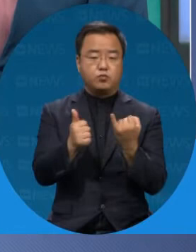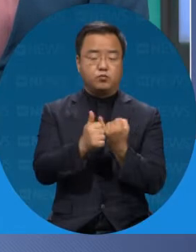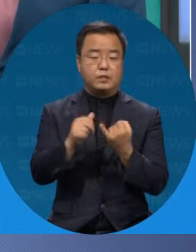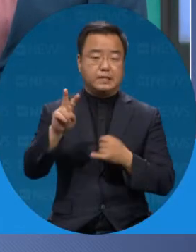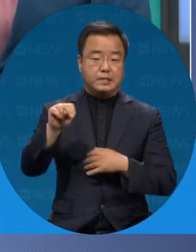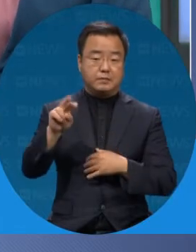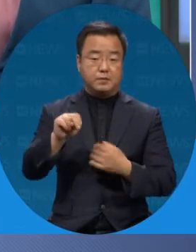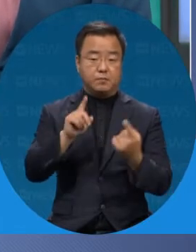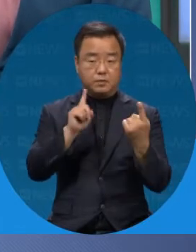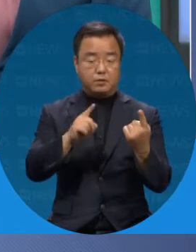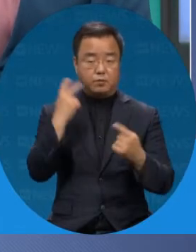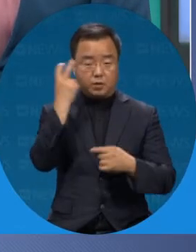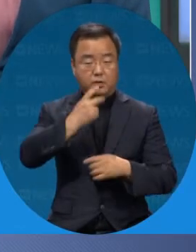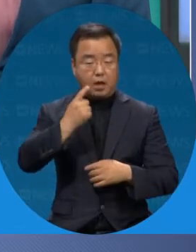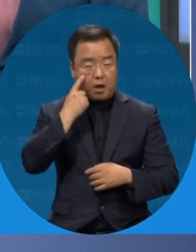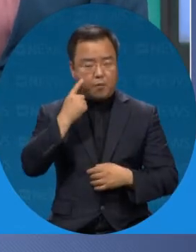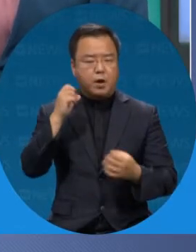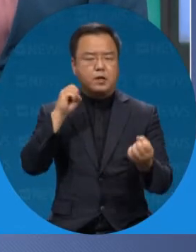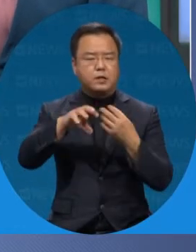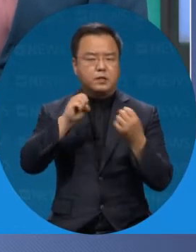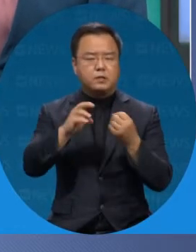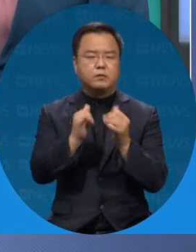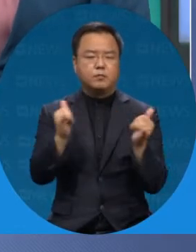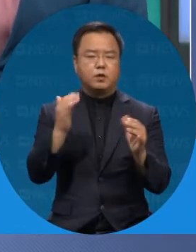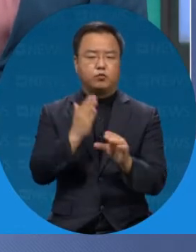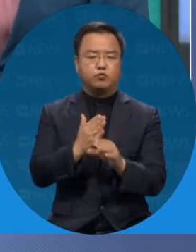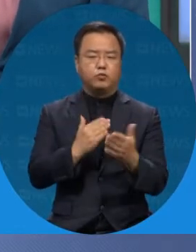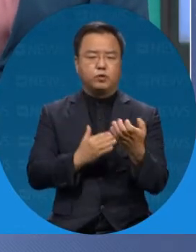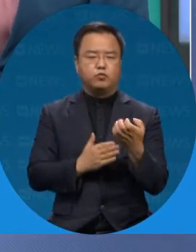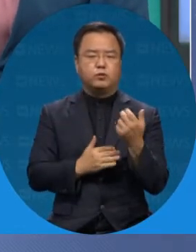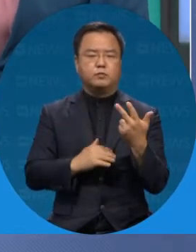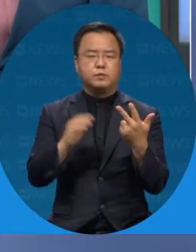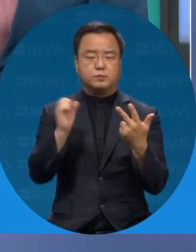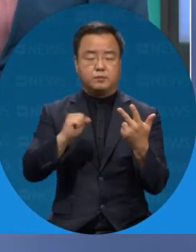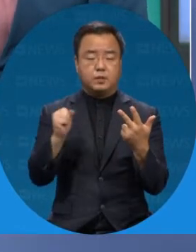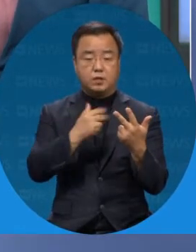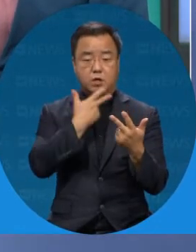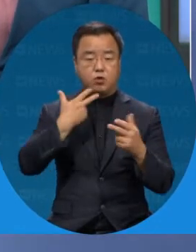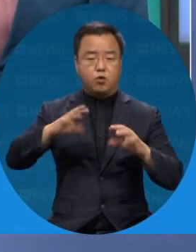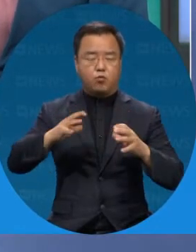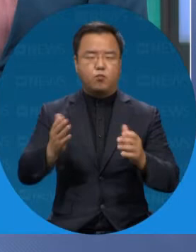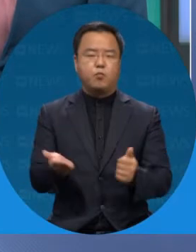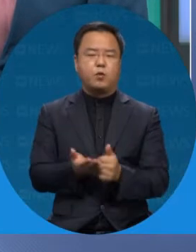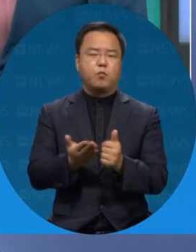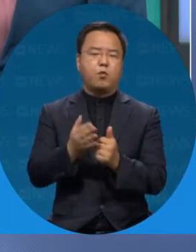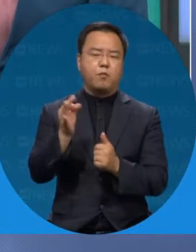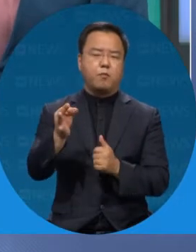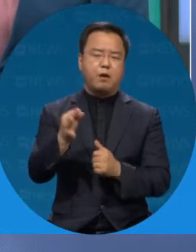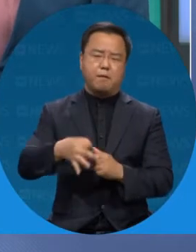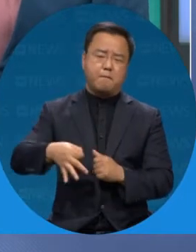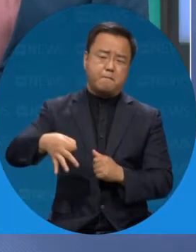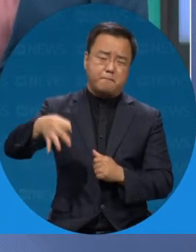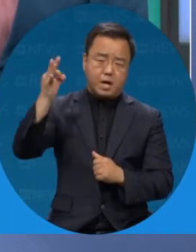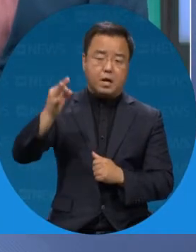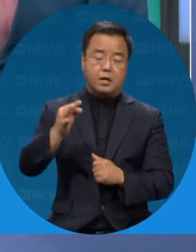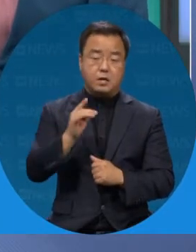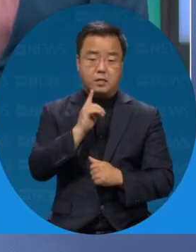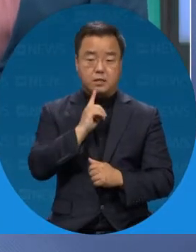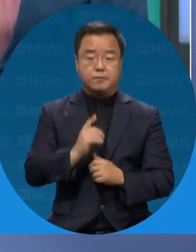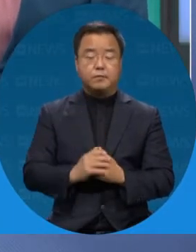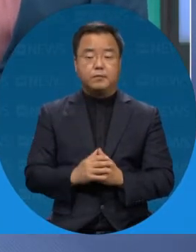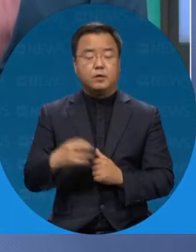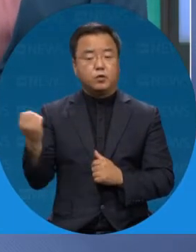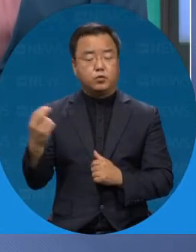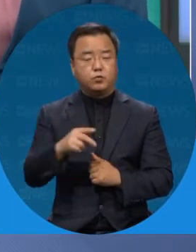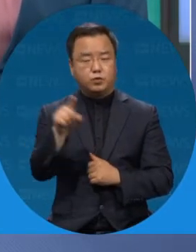조사를 살펴보니까요. 응답자 가운데 97%가 영국의 보육비가 지나치게 비싸다고 답했습니다. 또